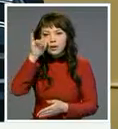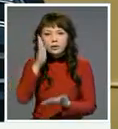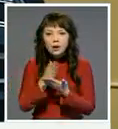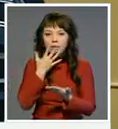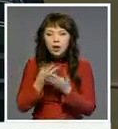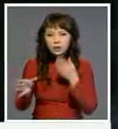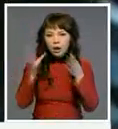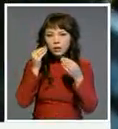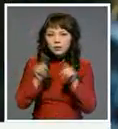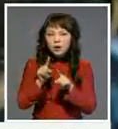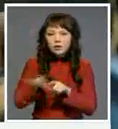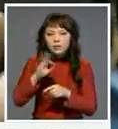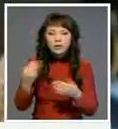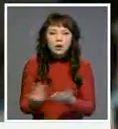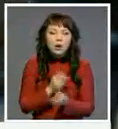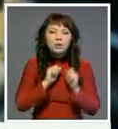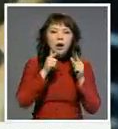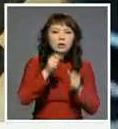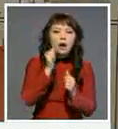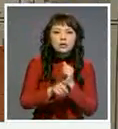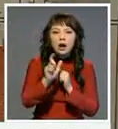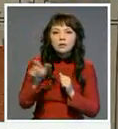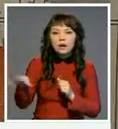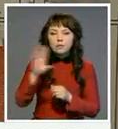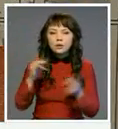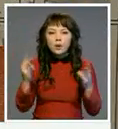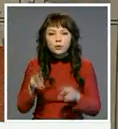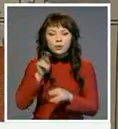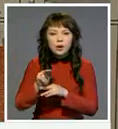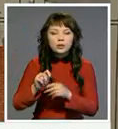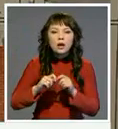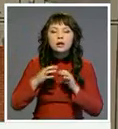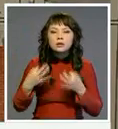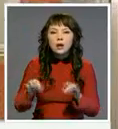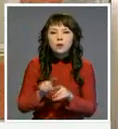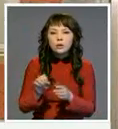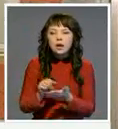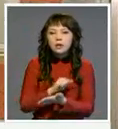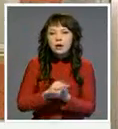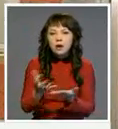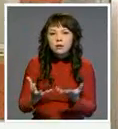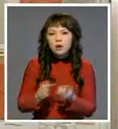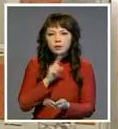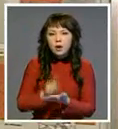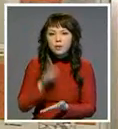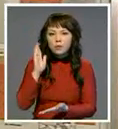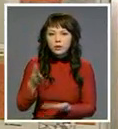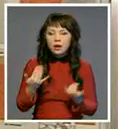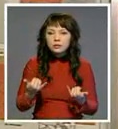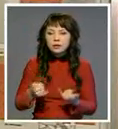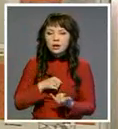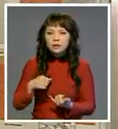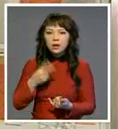алады. Ең бастысы, орталықта оқыған әрбір азаматқа кәсіптік біліктілік қана емес, сертификат, диплом да беріледі. Қазір көп фирмаларға барсақ,